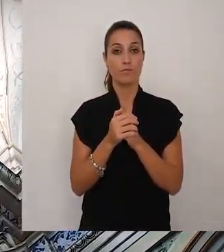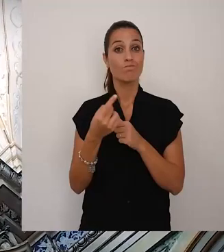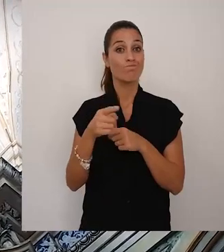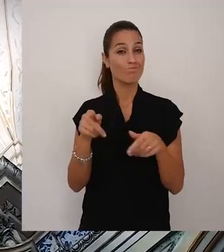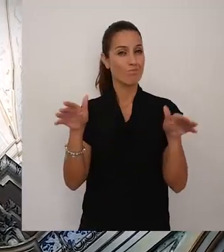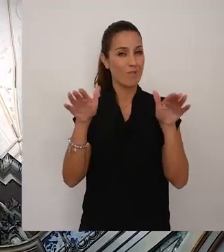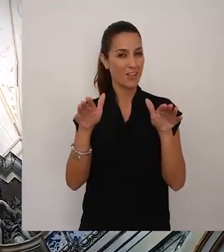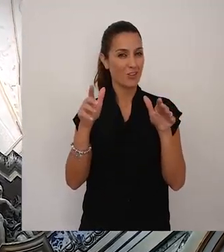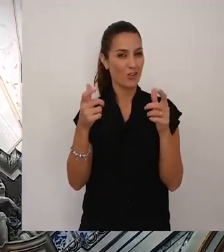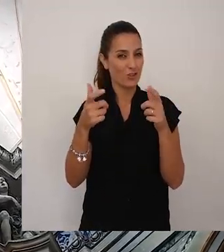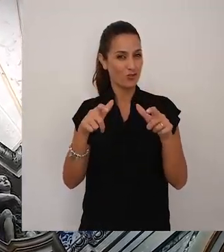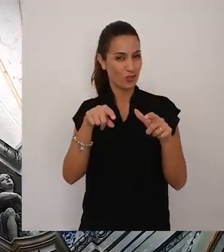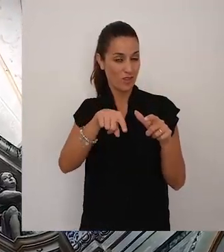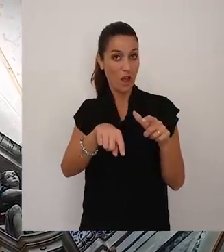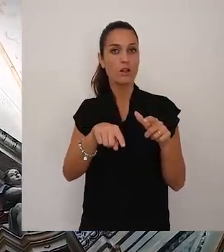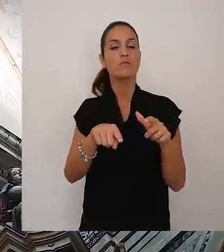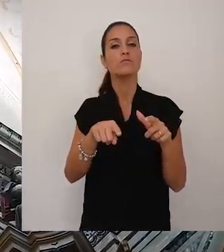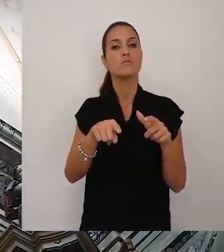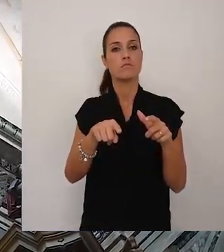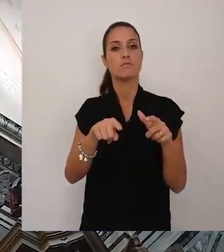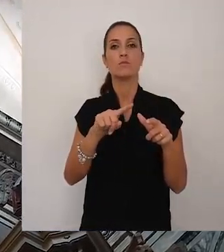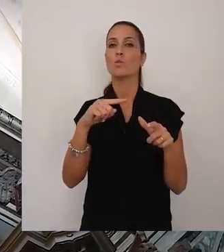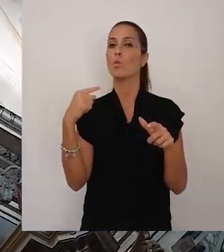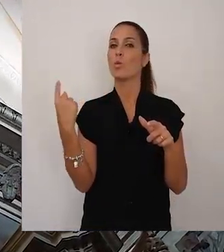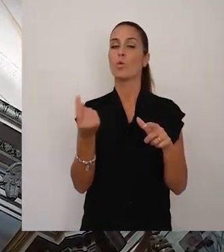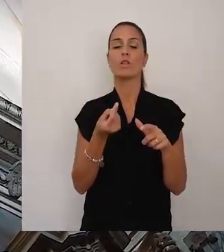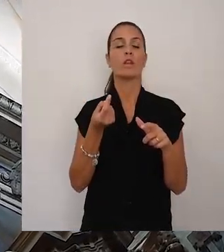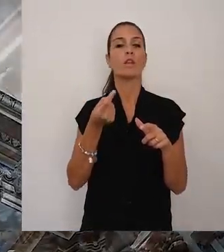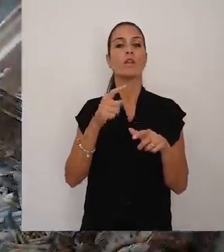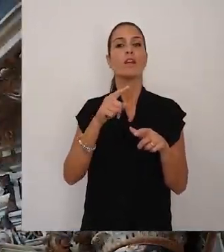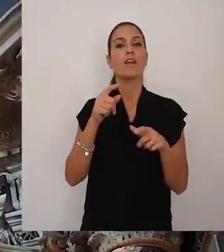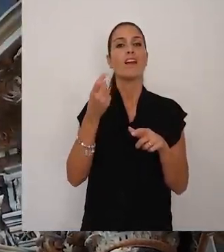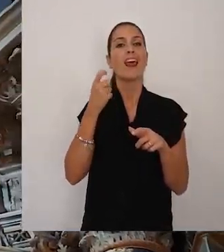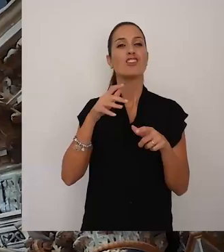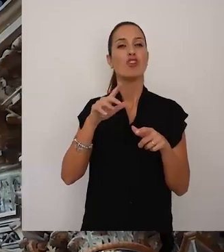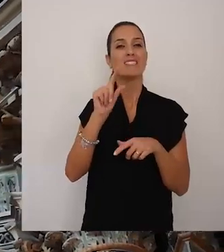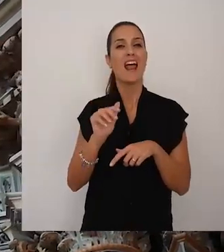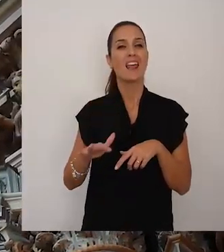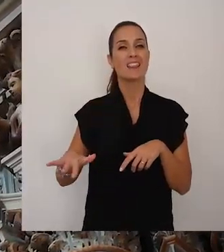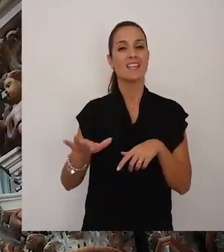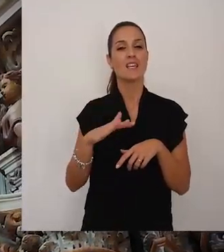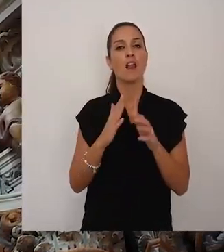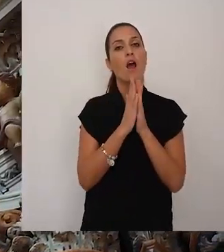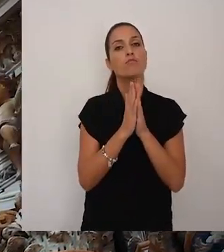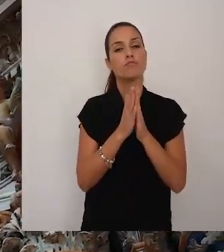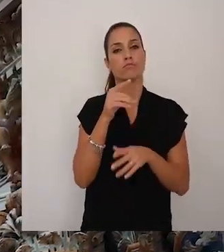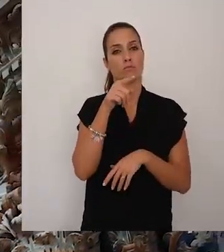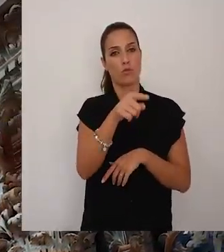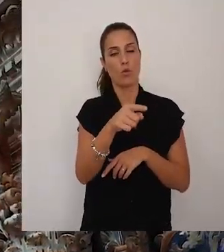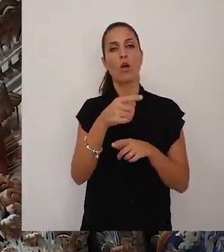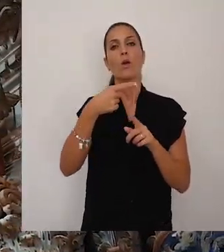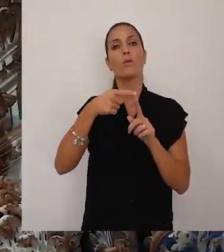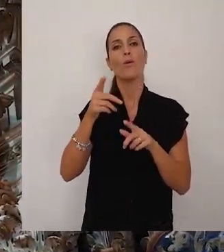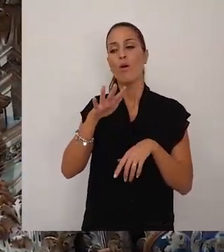La devozione per il Santo Cavaliere è molto sentita in tutto il territorio della Grecia Salentina e nell'intera regione Otrantina.